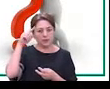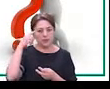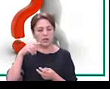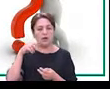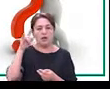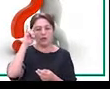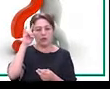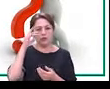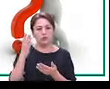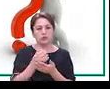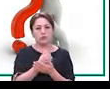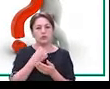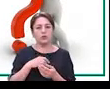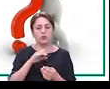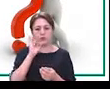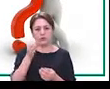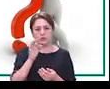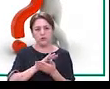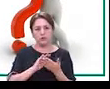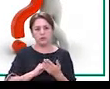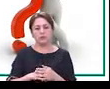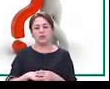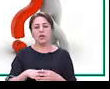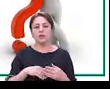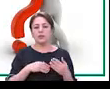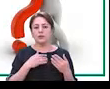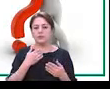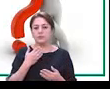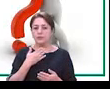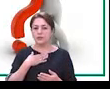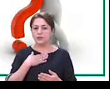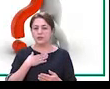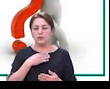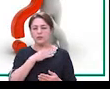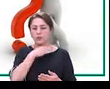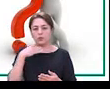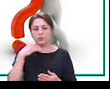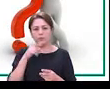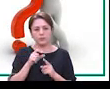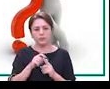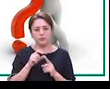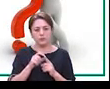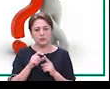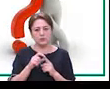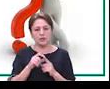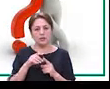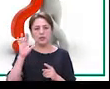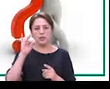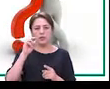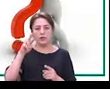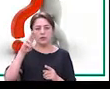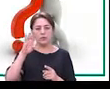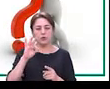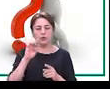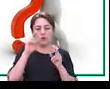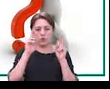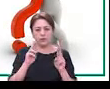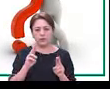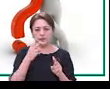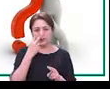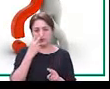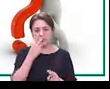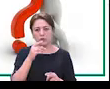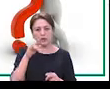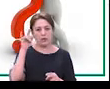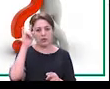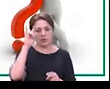top, to'g'rila. Demak, bizga bir qancha so'zlar imlo qoidasiga ko'ra